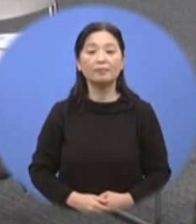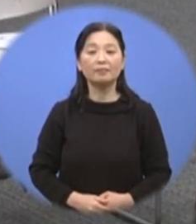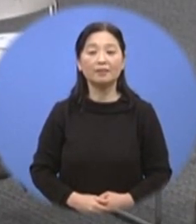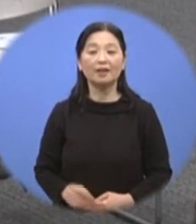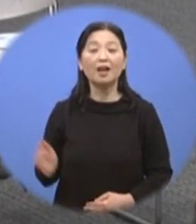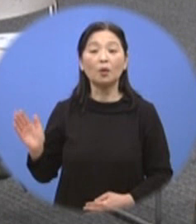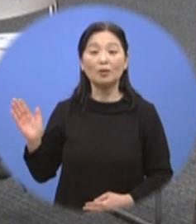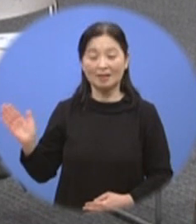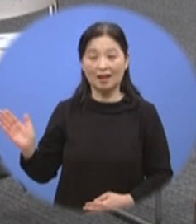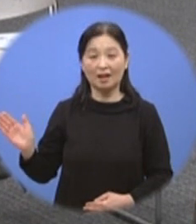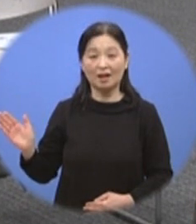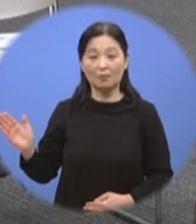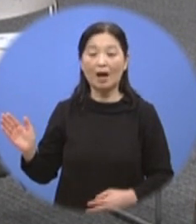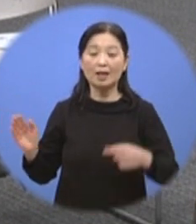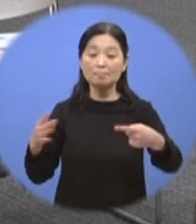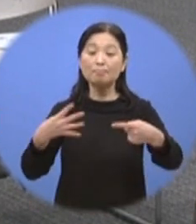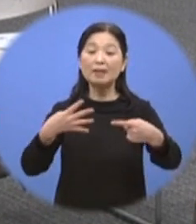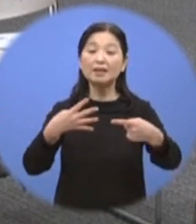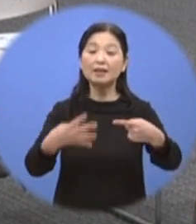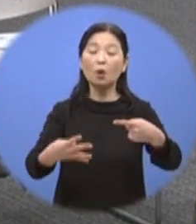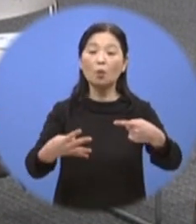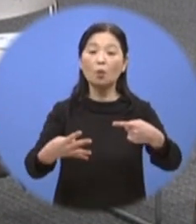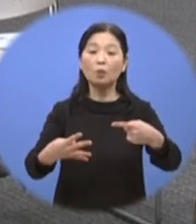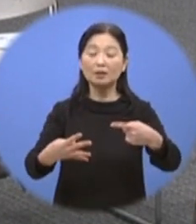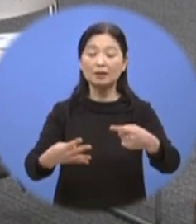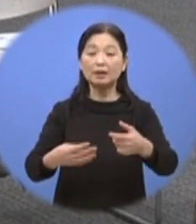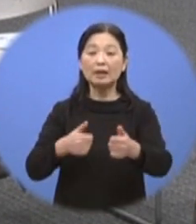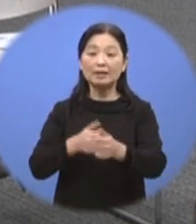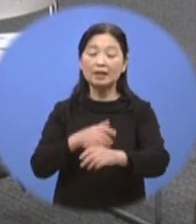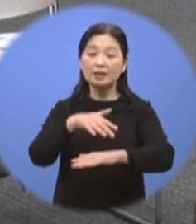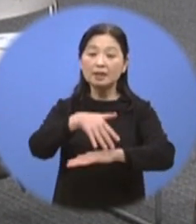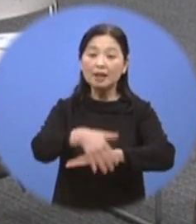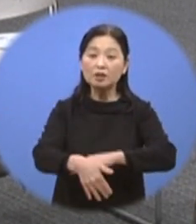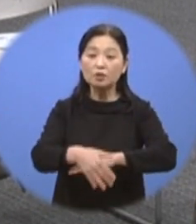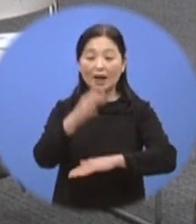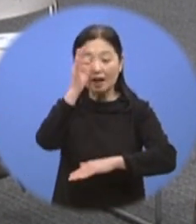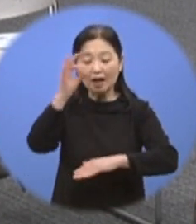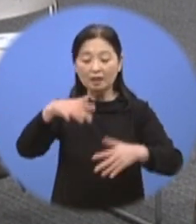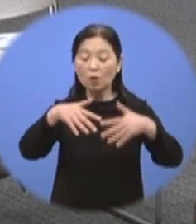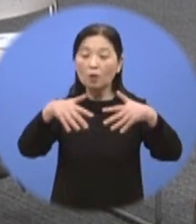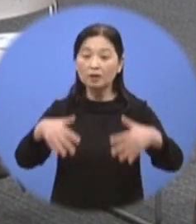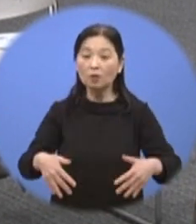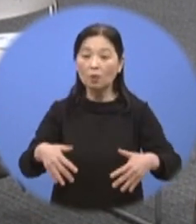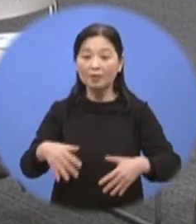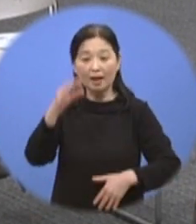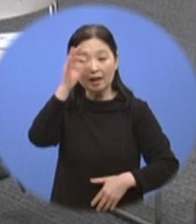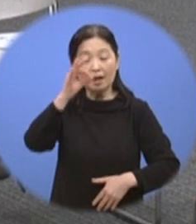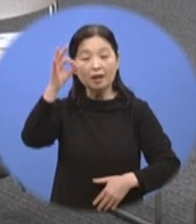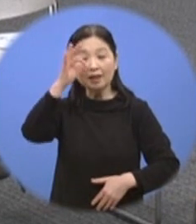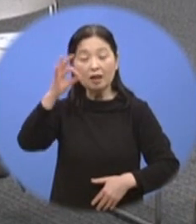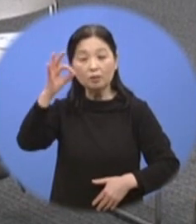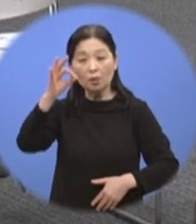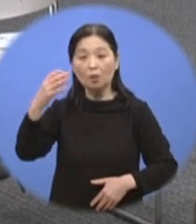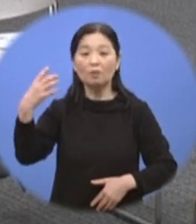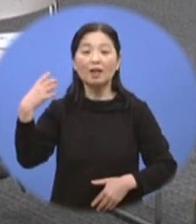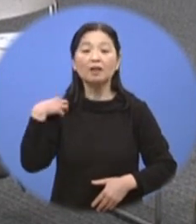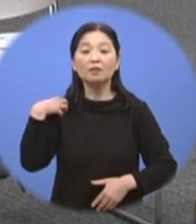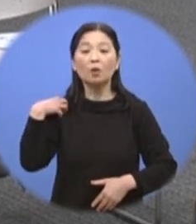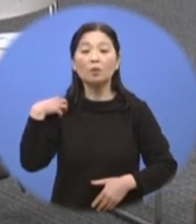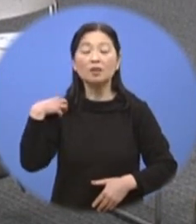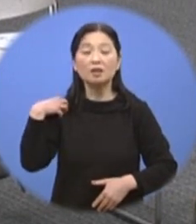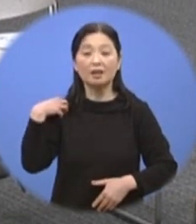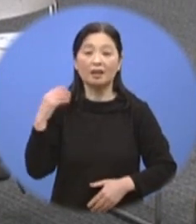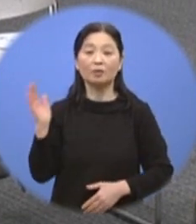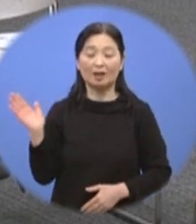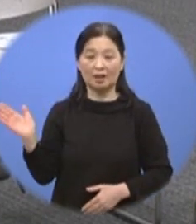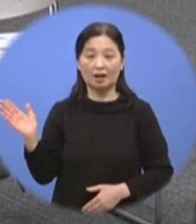こちらは一般社団法人那智勝浦観光機構で観光振興に携わる堀さんです。今後の